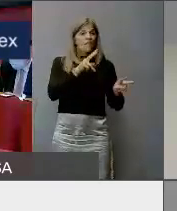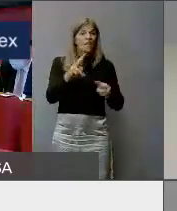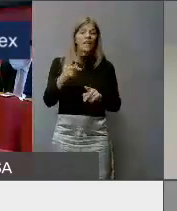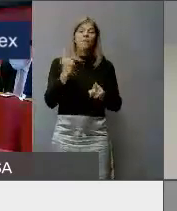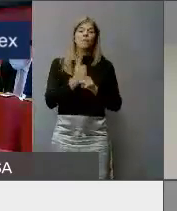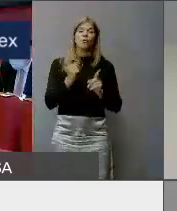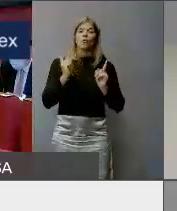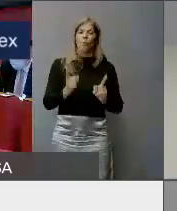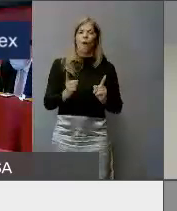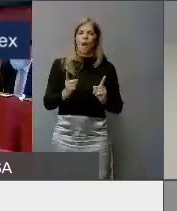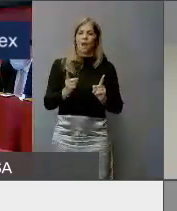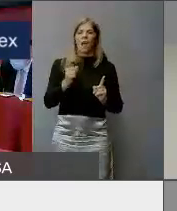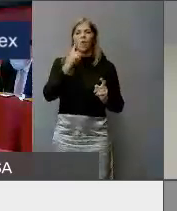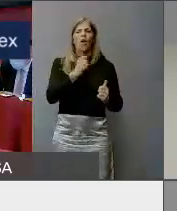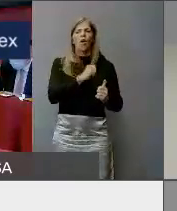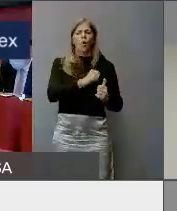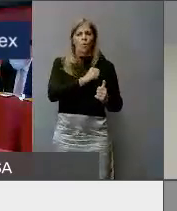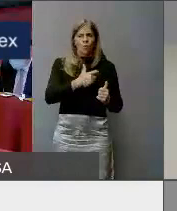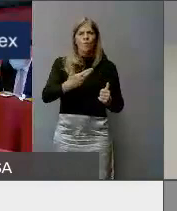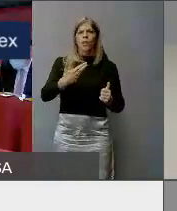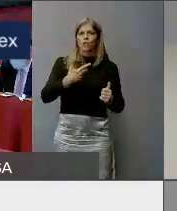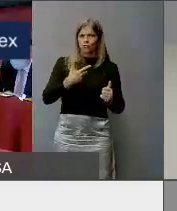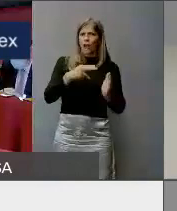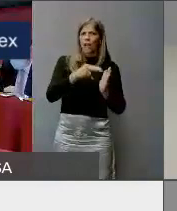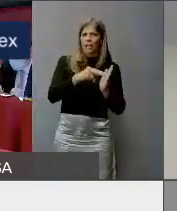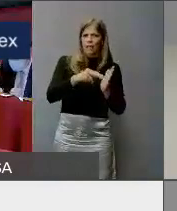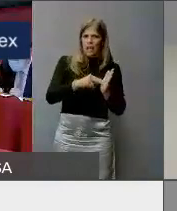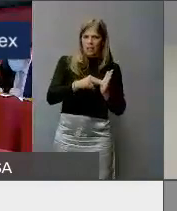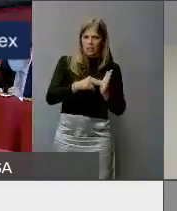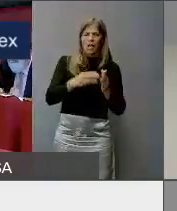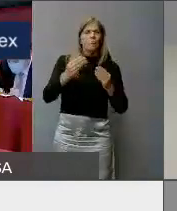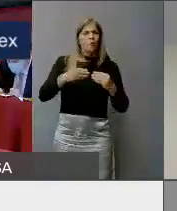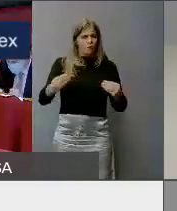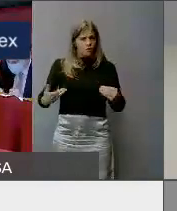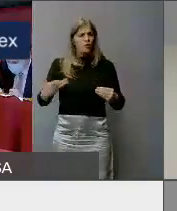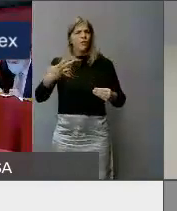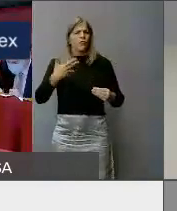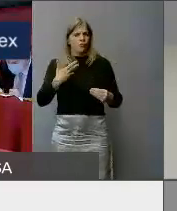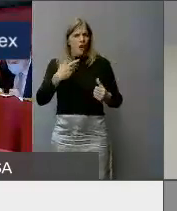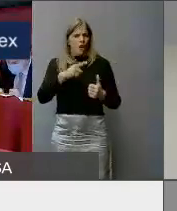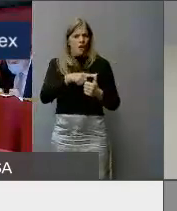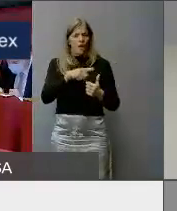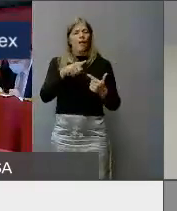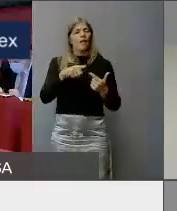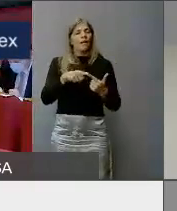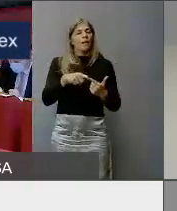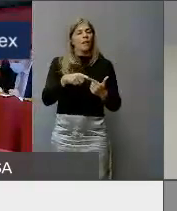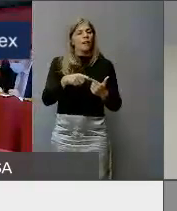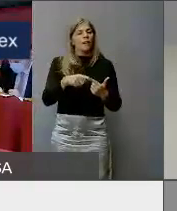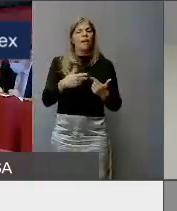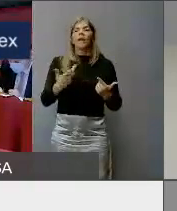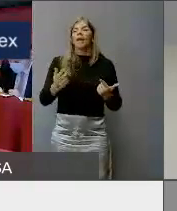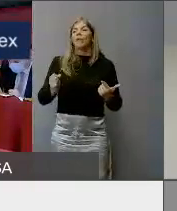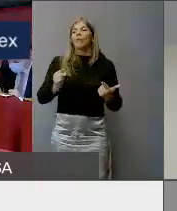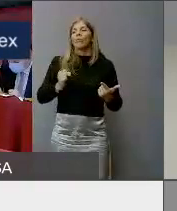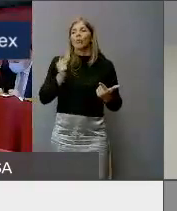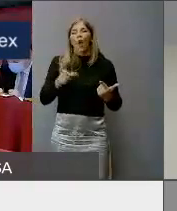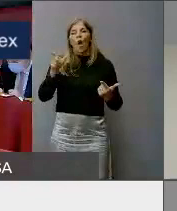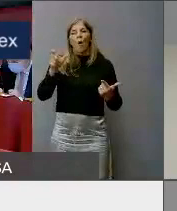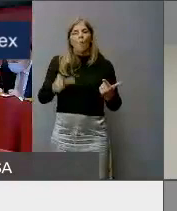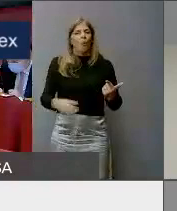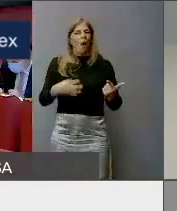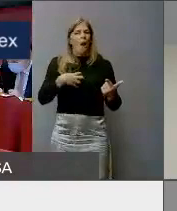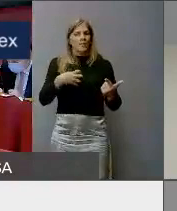comune ha i dati ai professionisti quindi purtroppo non ha un assessore io lo dico tutte le volte